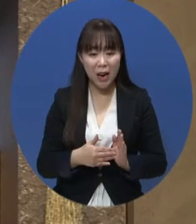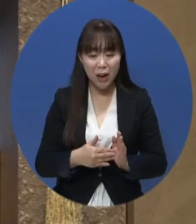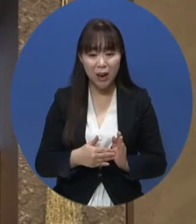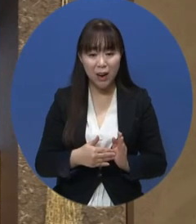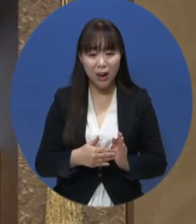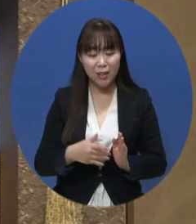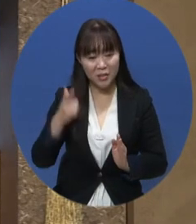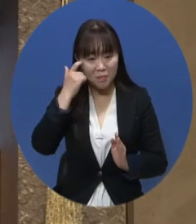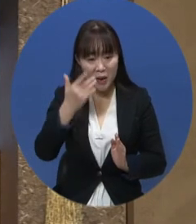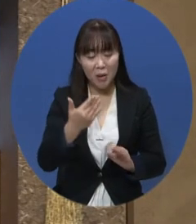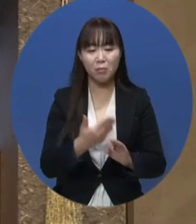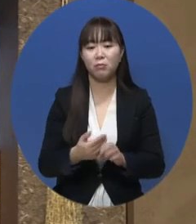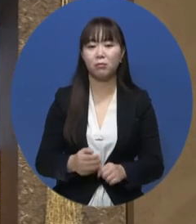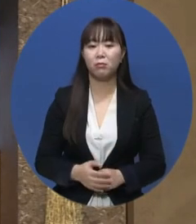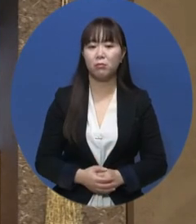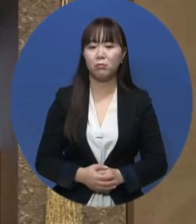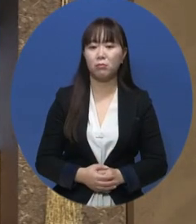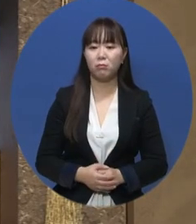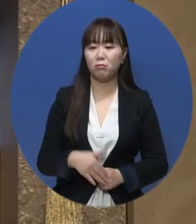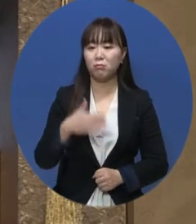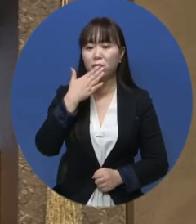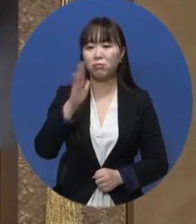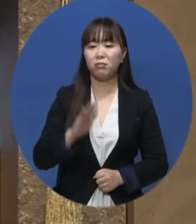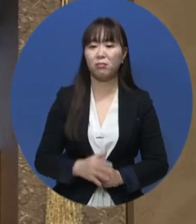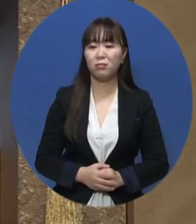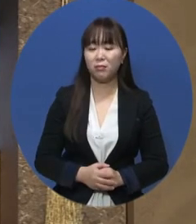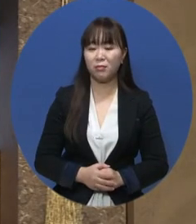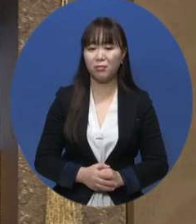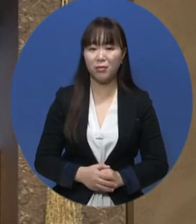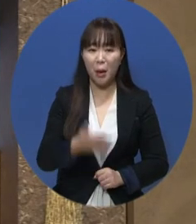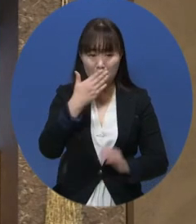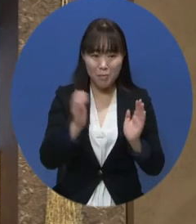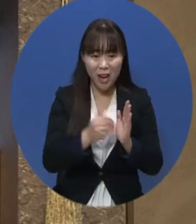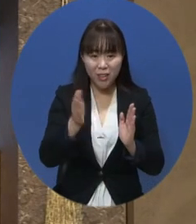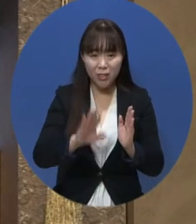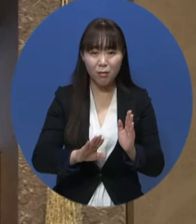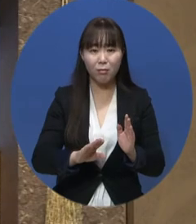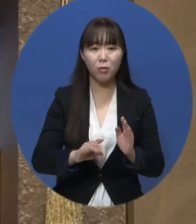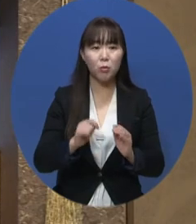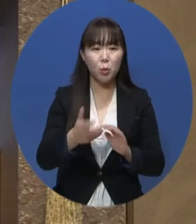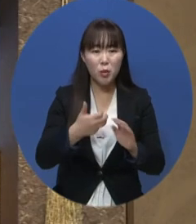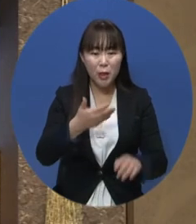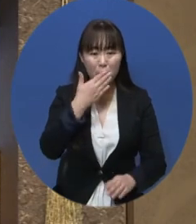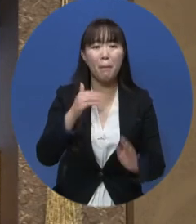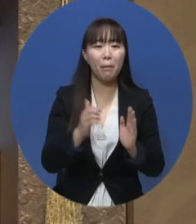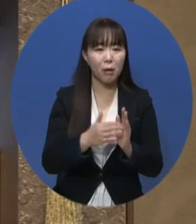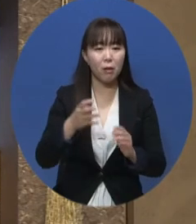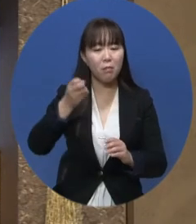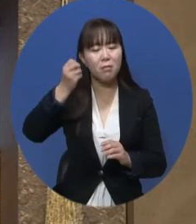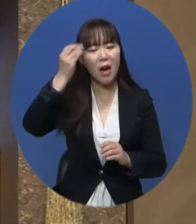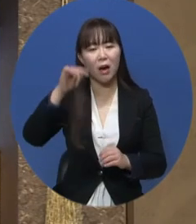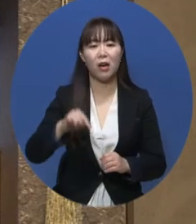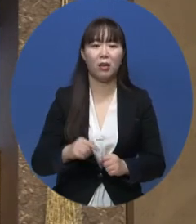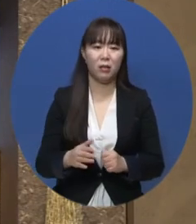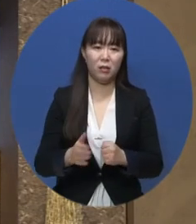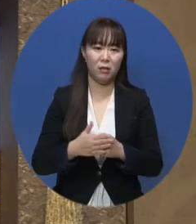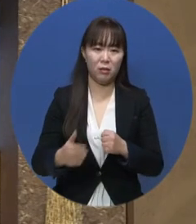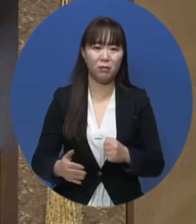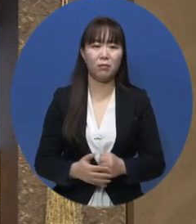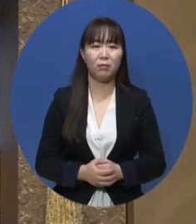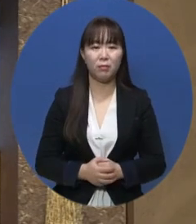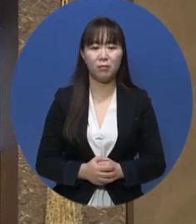이렇게 여쭤보면 네. 안 먹었는데? 아 드시고도? 네, 금방 식사 후 이제 잊어먹는 거죠. 그래서